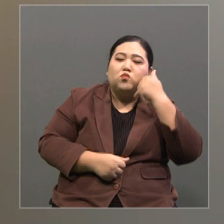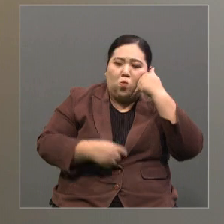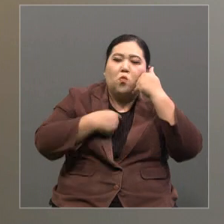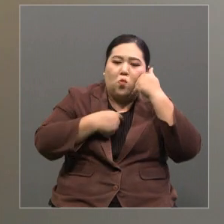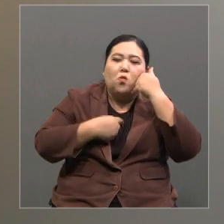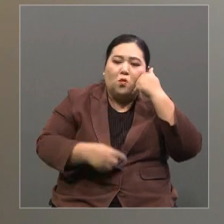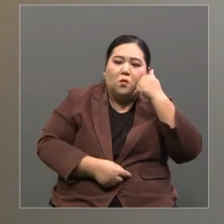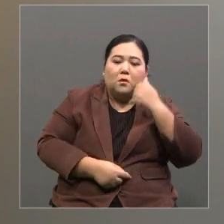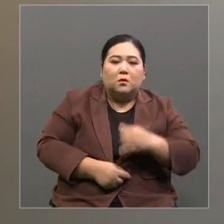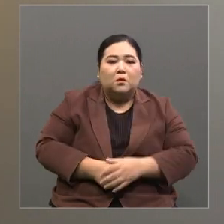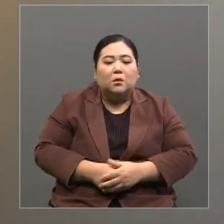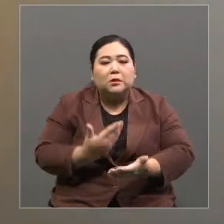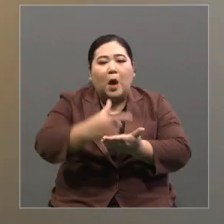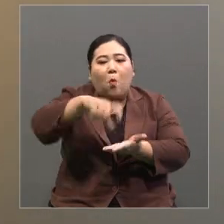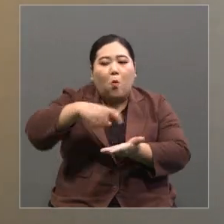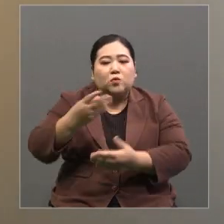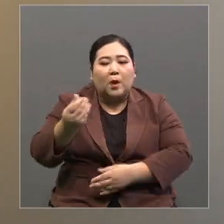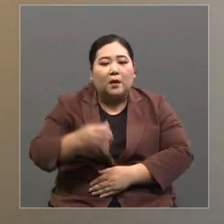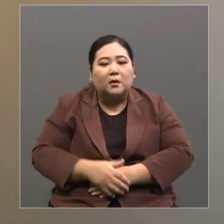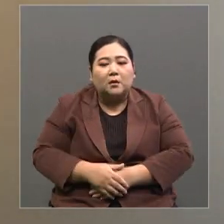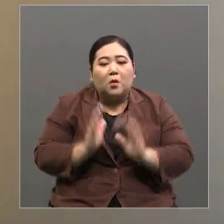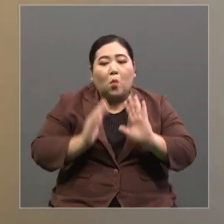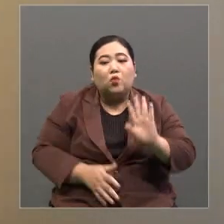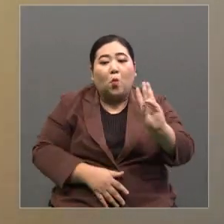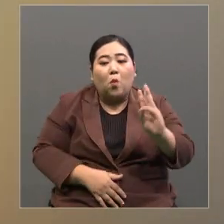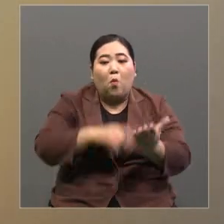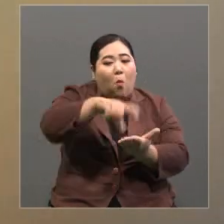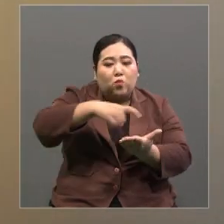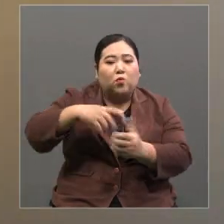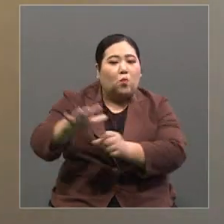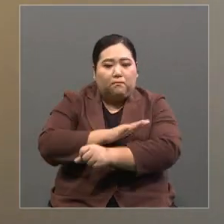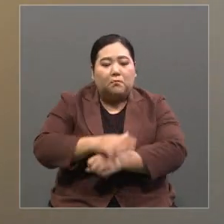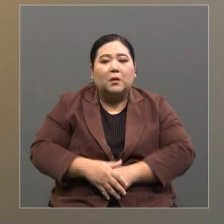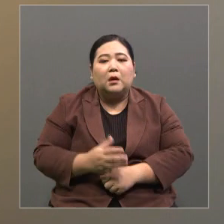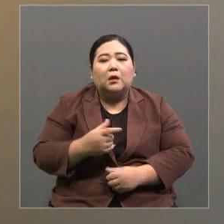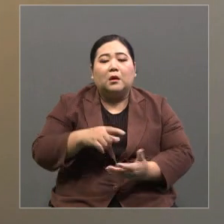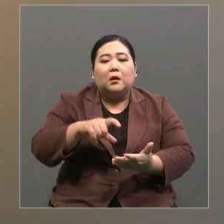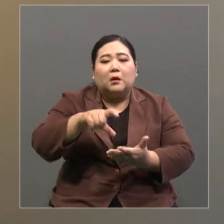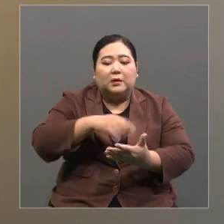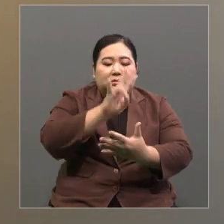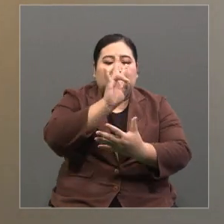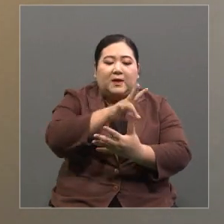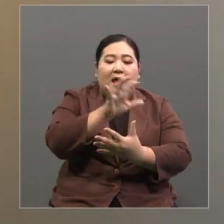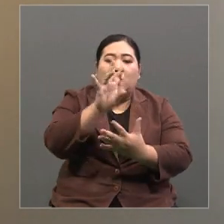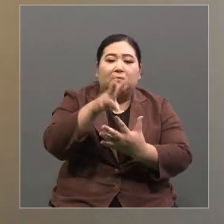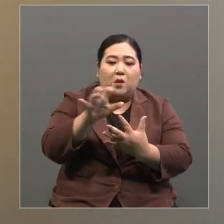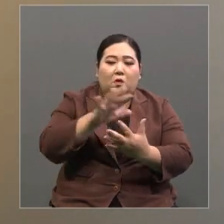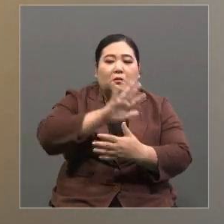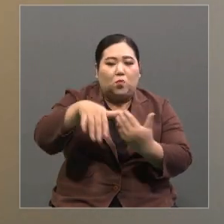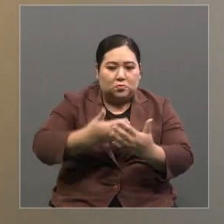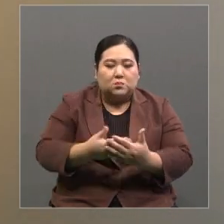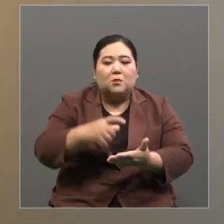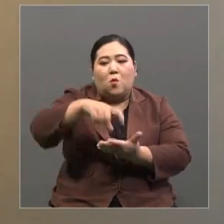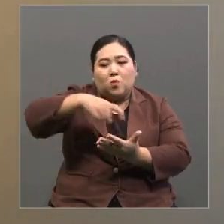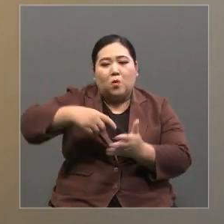เขาโอนตังมาให้เราทั้งหมดกี่คนเนี่ยตำรวจ 6คนคร ับ 6คนเลยนะคนละเท่าไหร่เนี่ย คนละ 7,500 คนละ 7,500